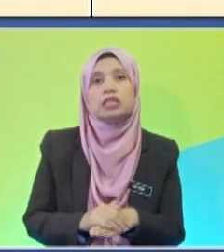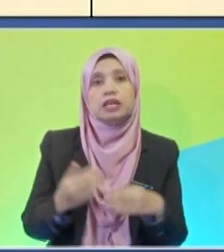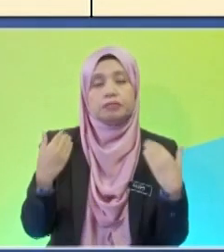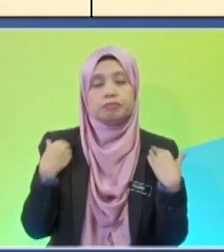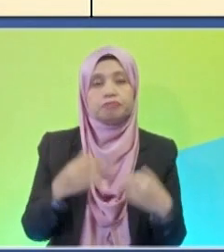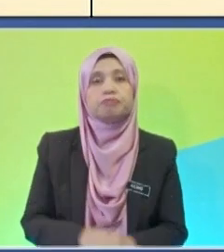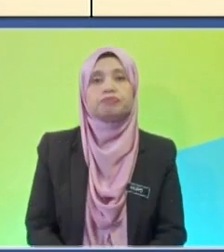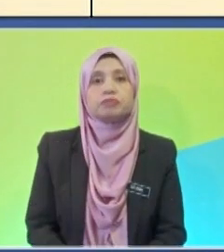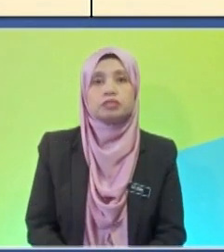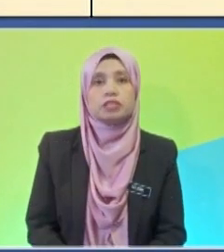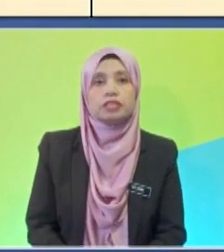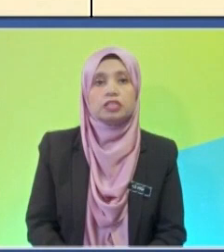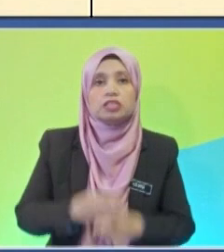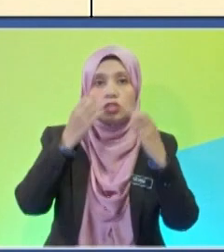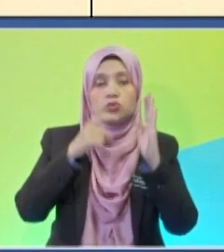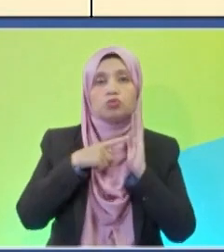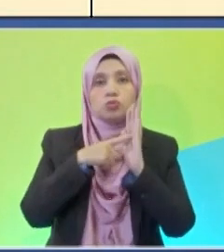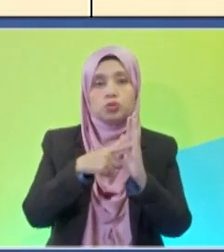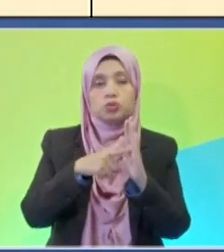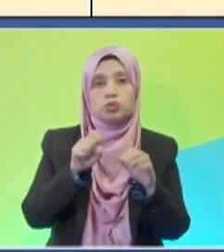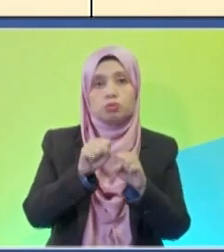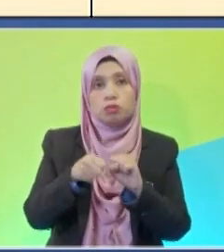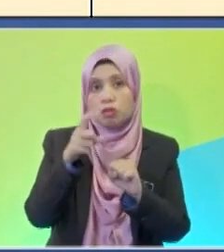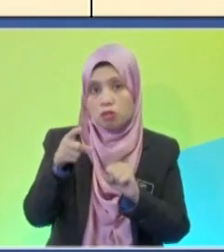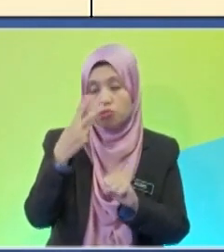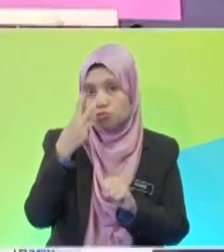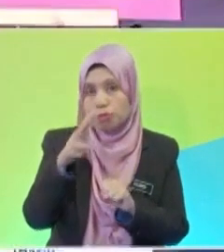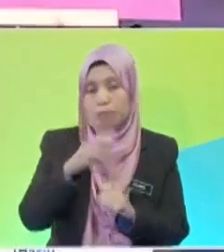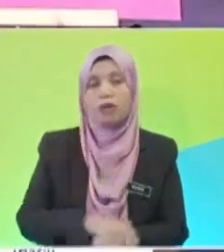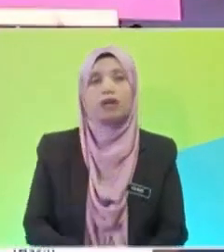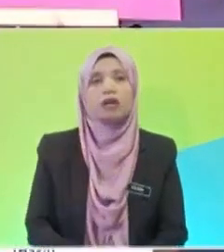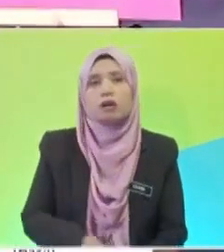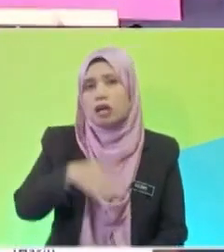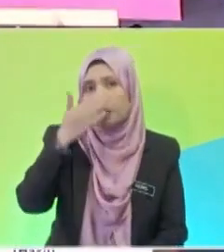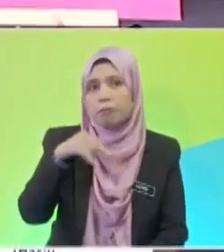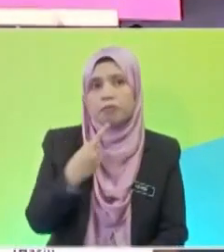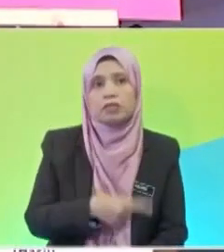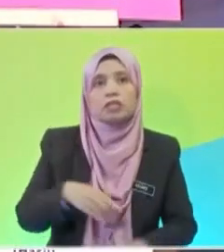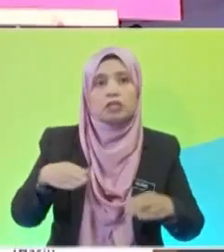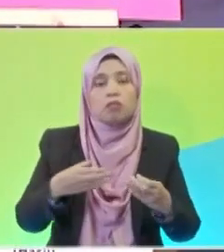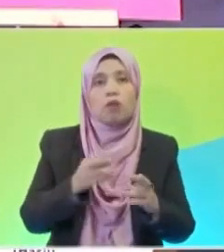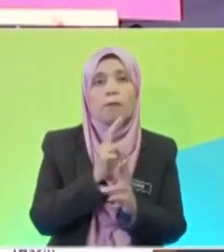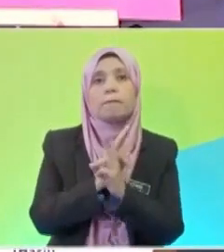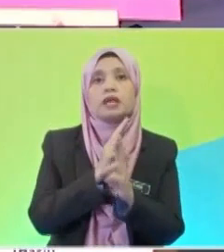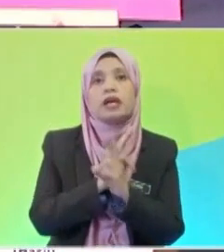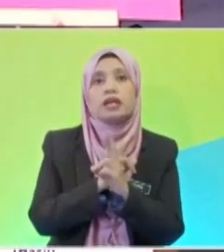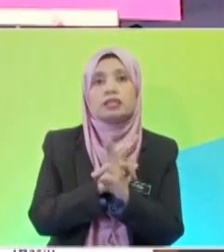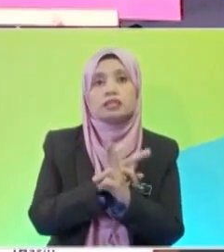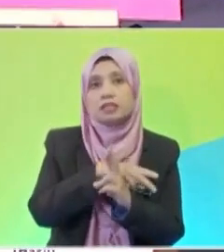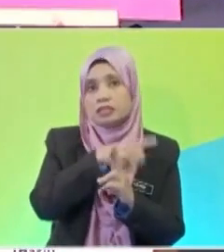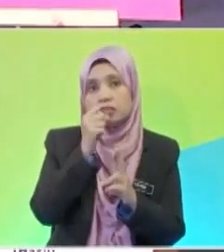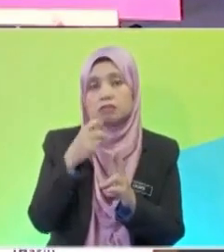situ. Cikgu tunjuk ni supaya awak nampak. Oh, dia duduk di sini, duduk di sini. Penting kenapa kita kena buat pelarasan? Sebab kita nak sediakan akaun pendapatan